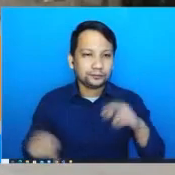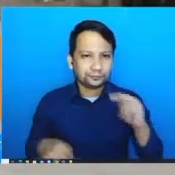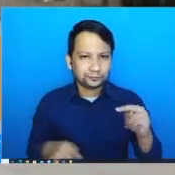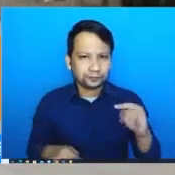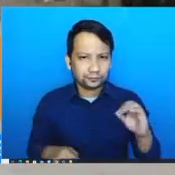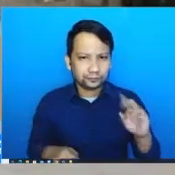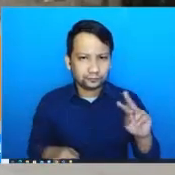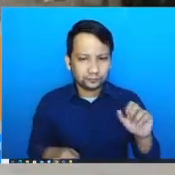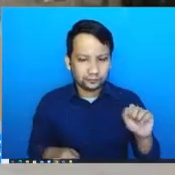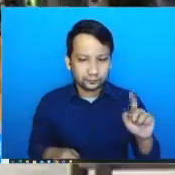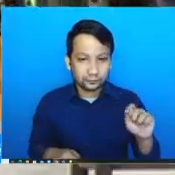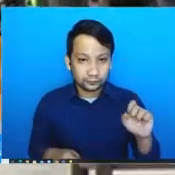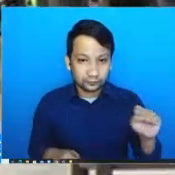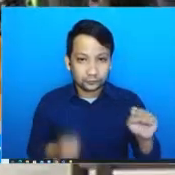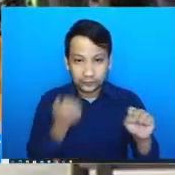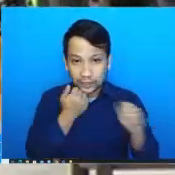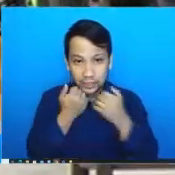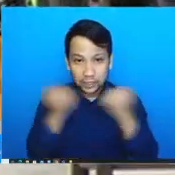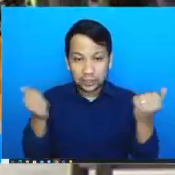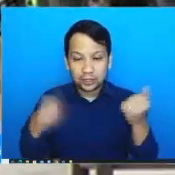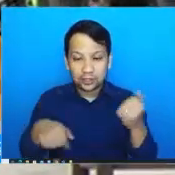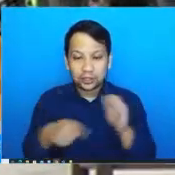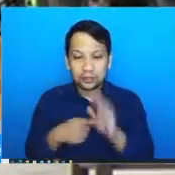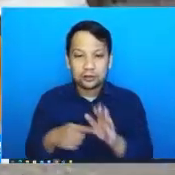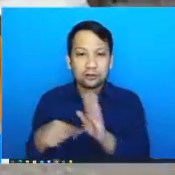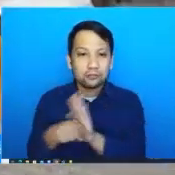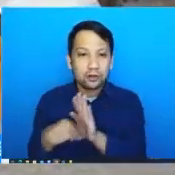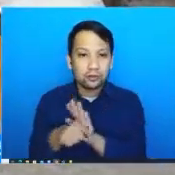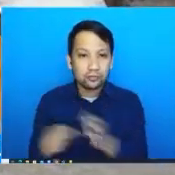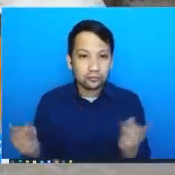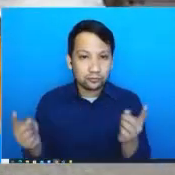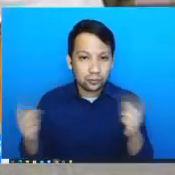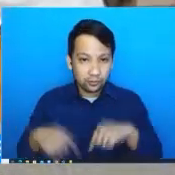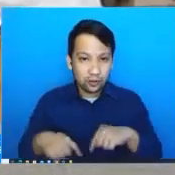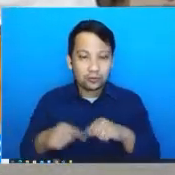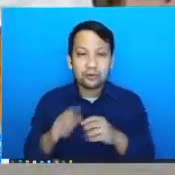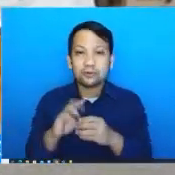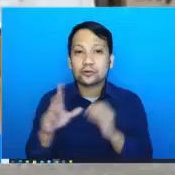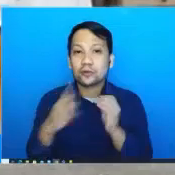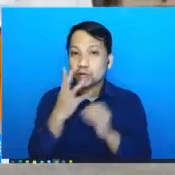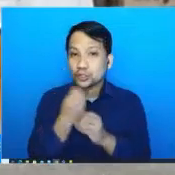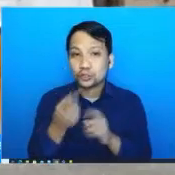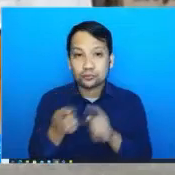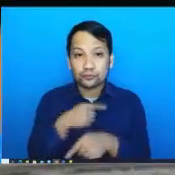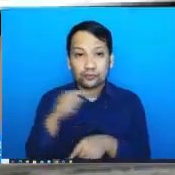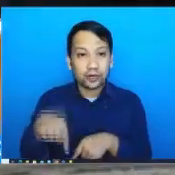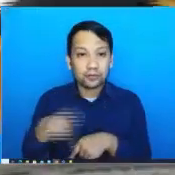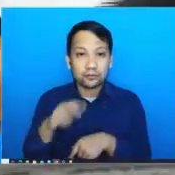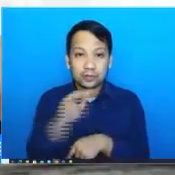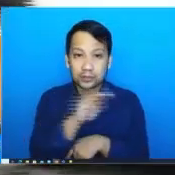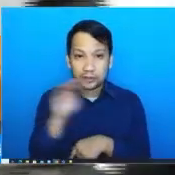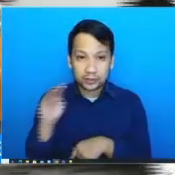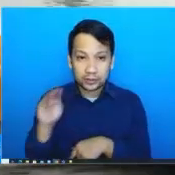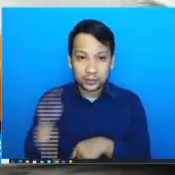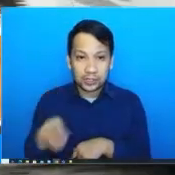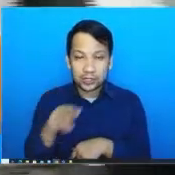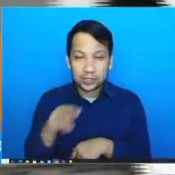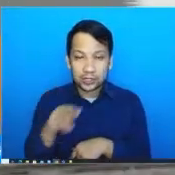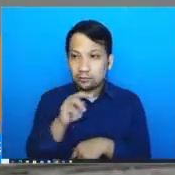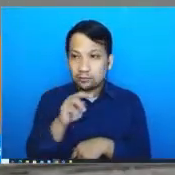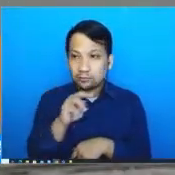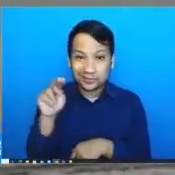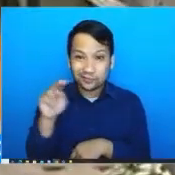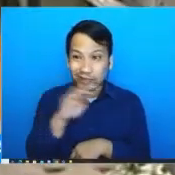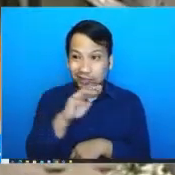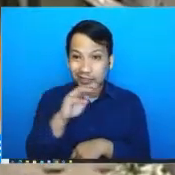Kahapon inanunsyo ng city government na bawal munang pumasok sa lungsod ang sinumang hindi taga NCR+ o yung mga manggagaling sa labas